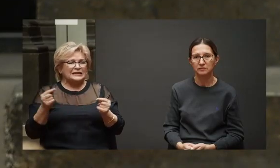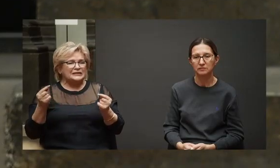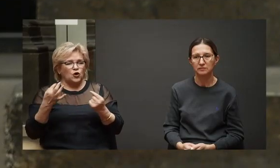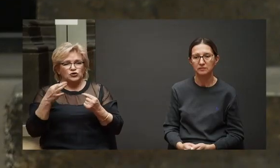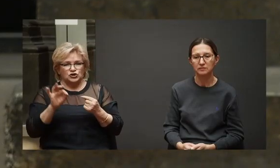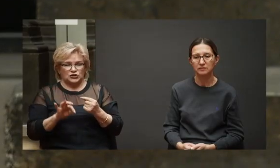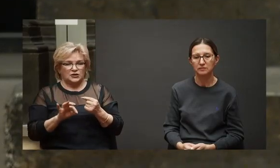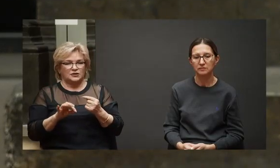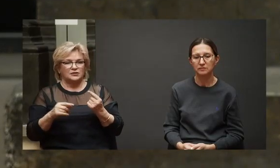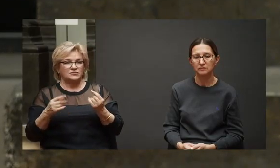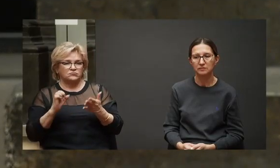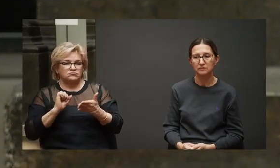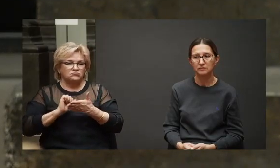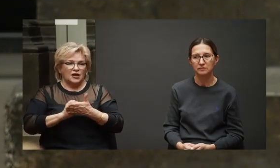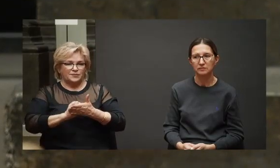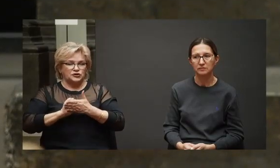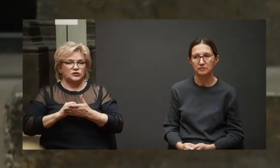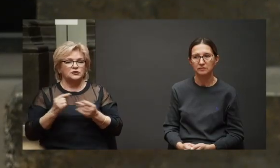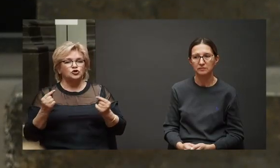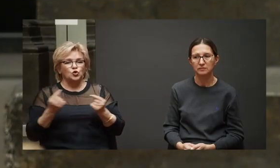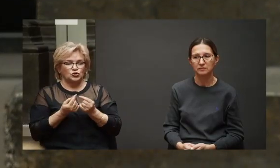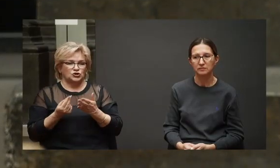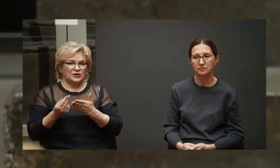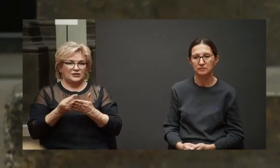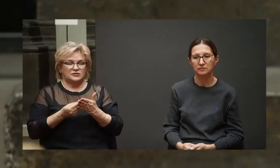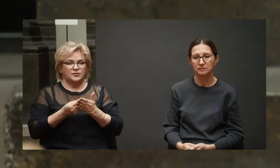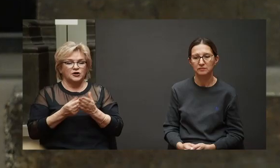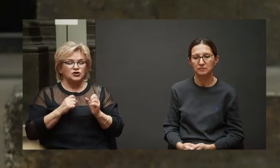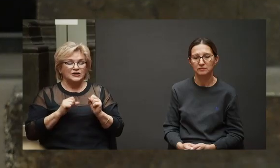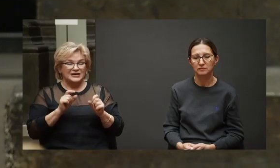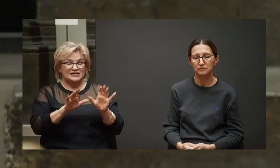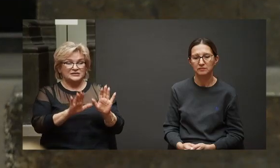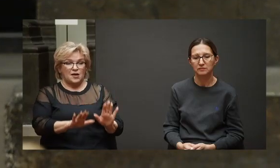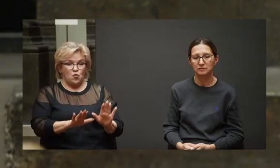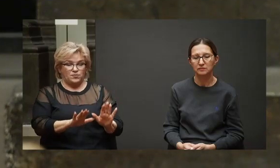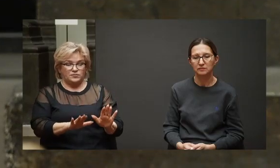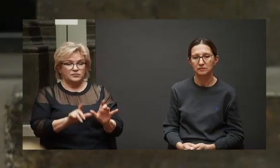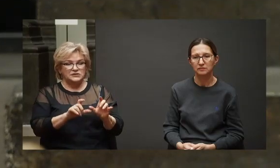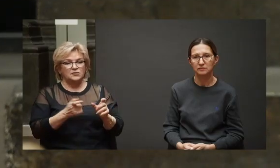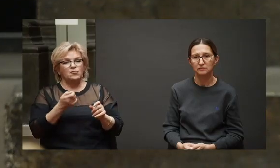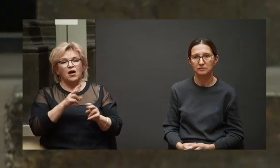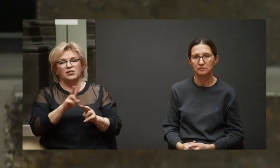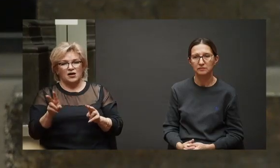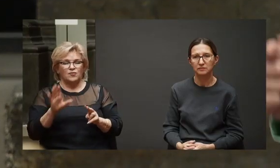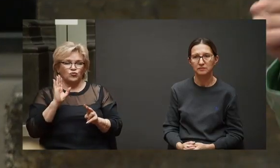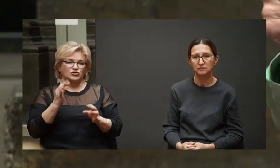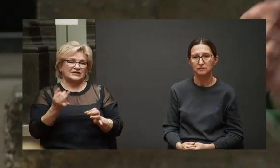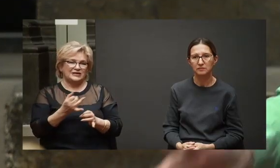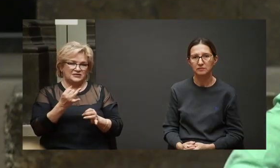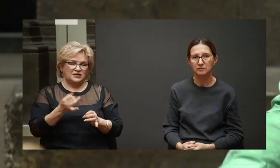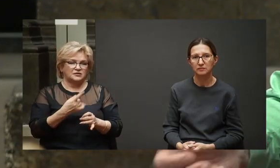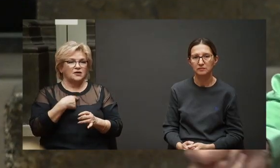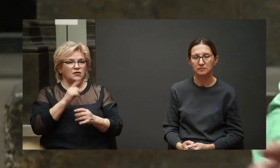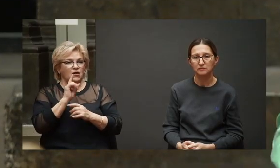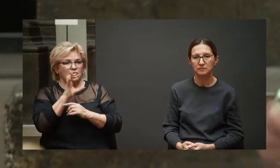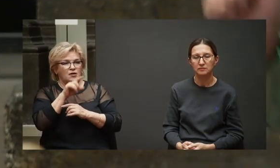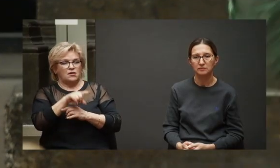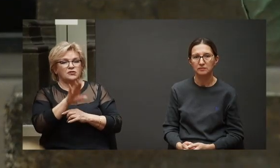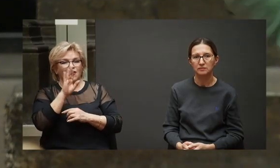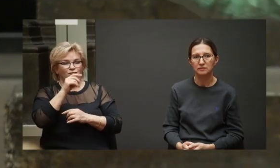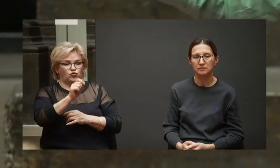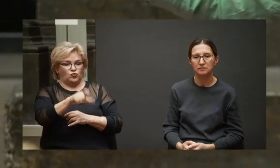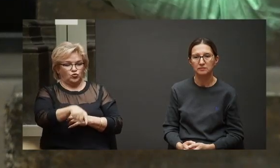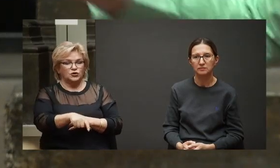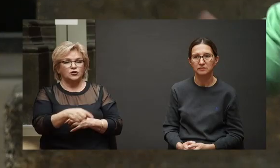точный отпечаток, точное изображение само по себе, да, мало кому будет интересно. Вот я сфотографирую эту бутылку воды,